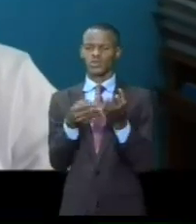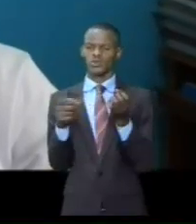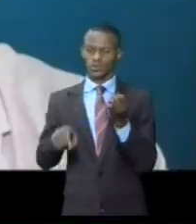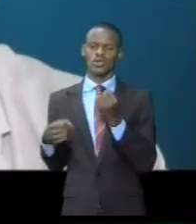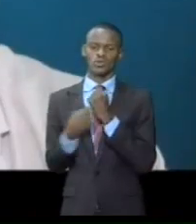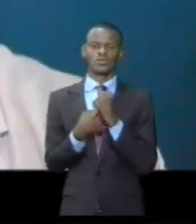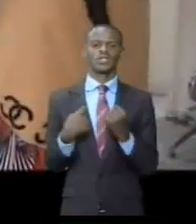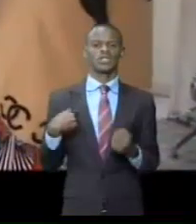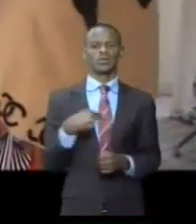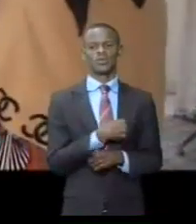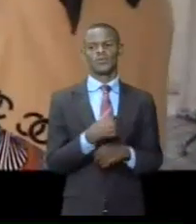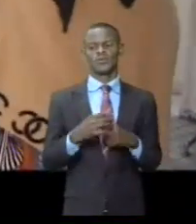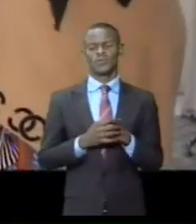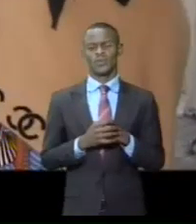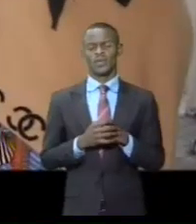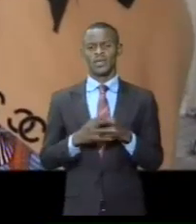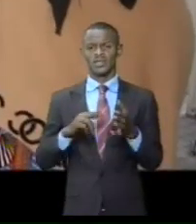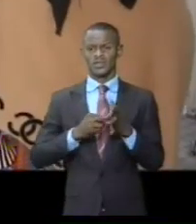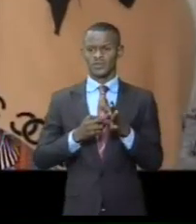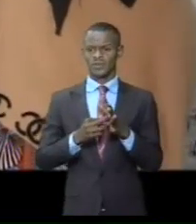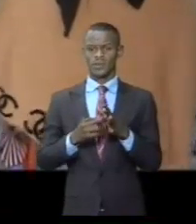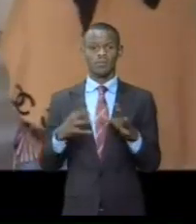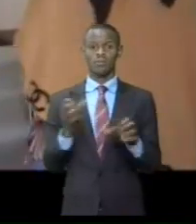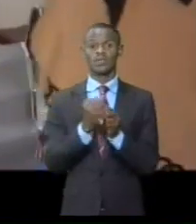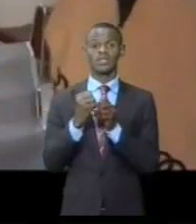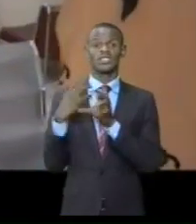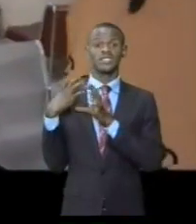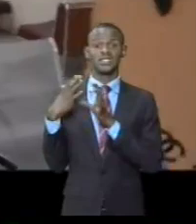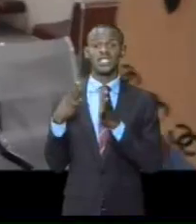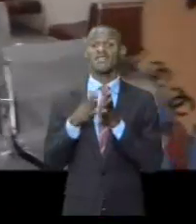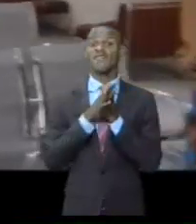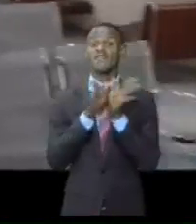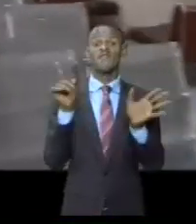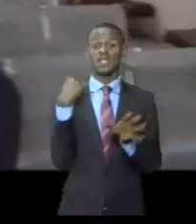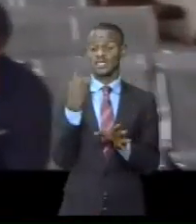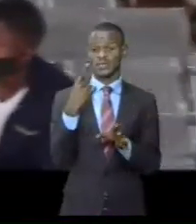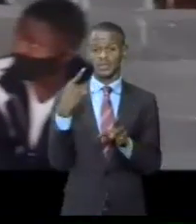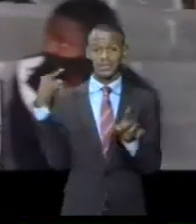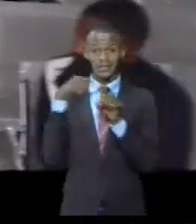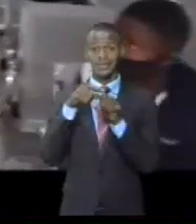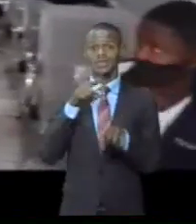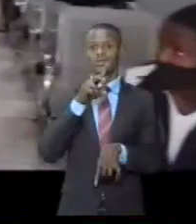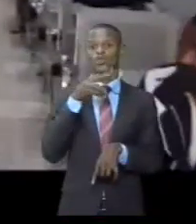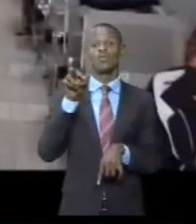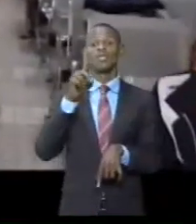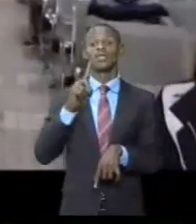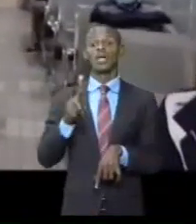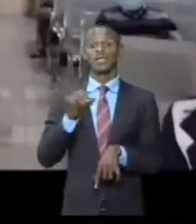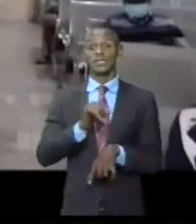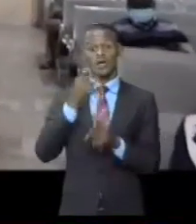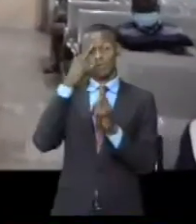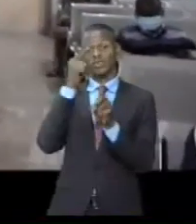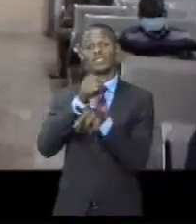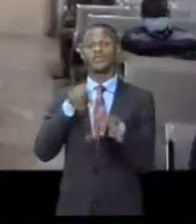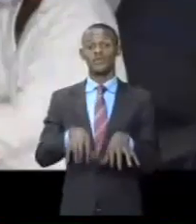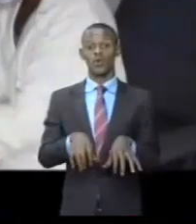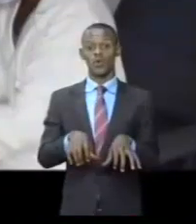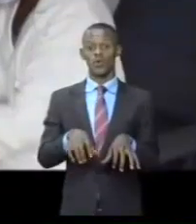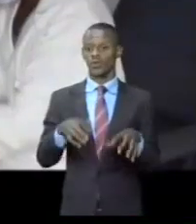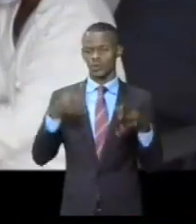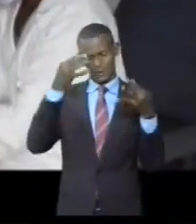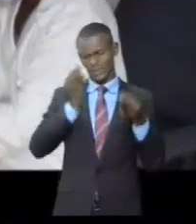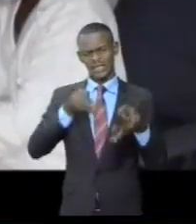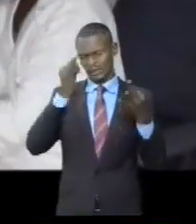ce sens-là. Atteindre la couverture sanitaire universelle d'ici 2030 est l'un des ODD auxquels la RDC s'est